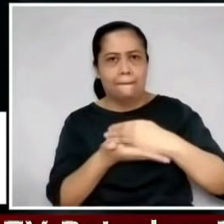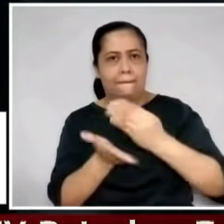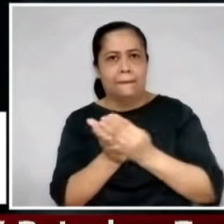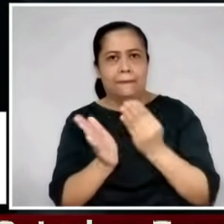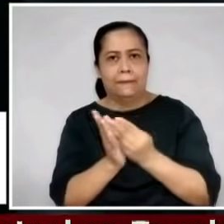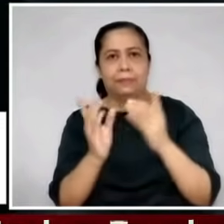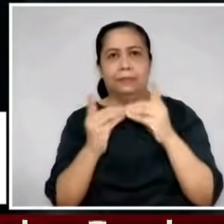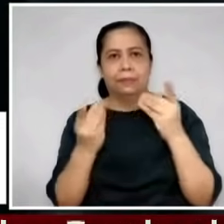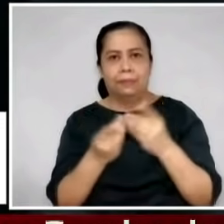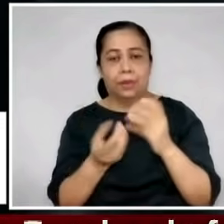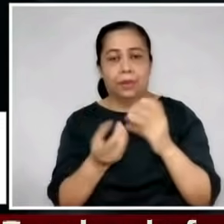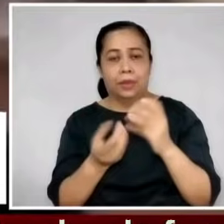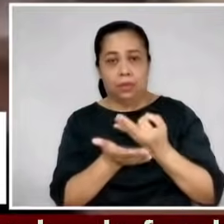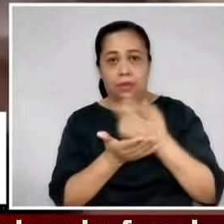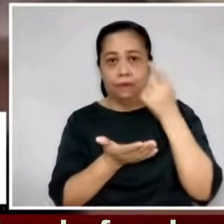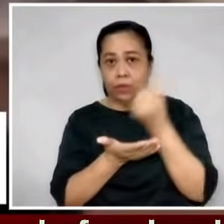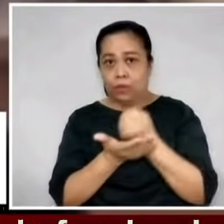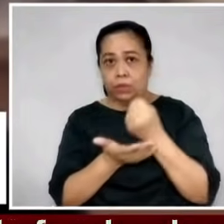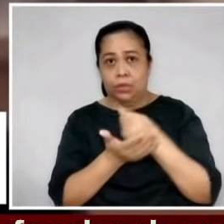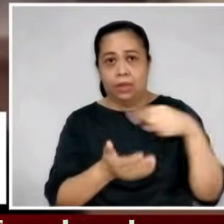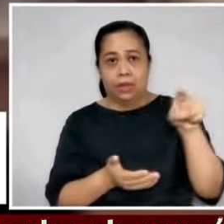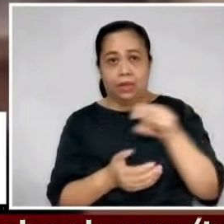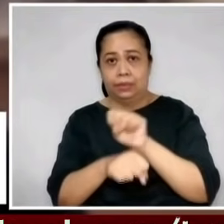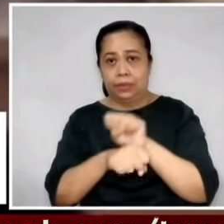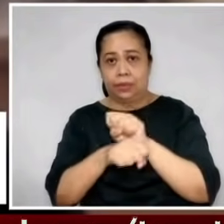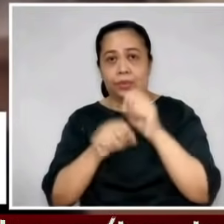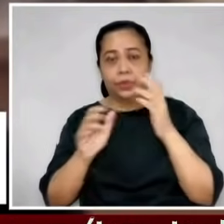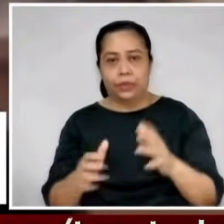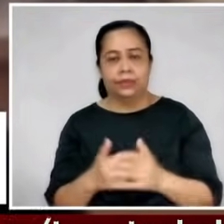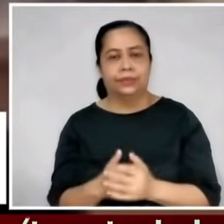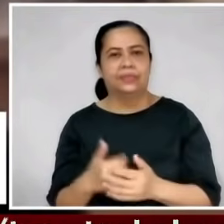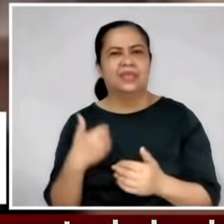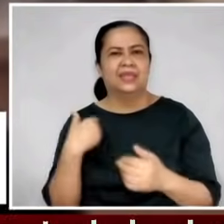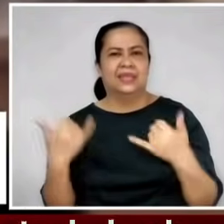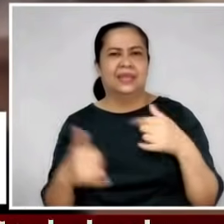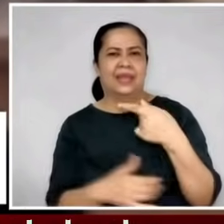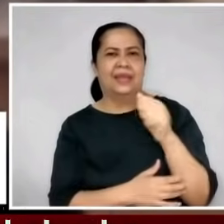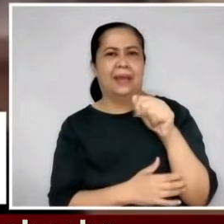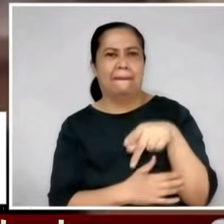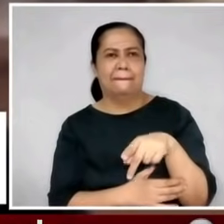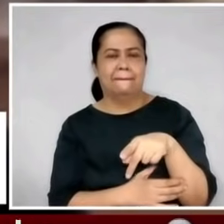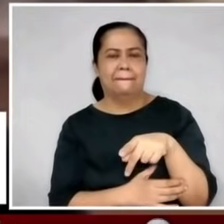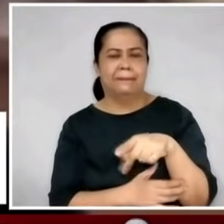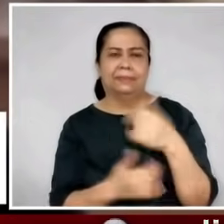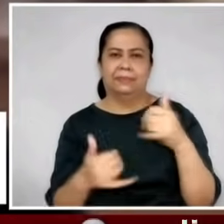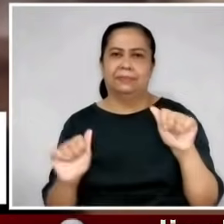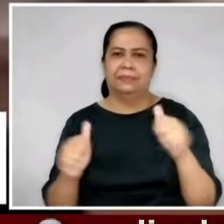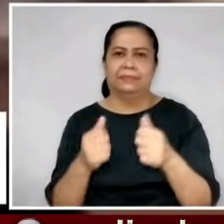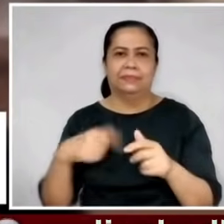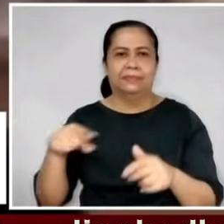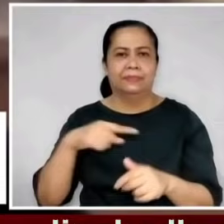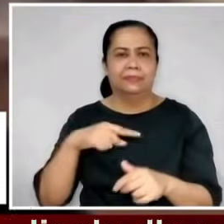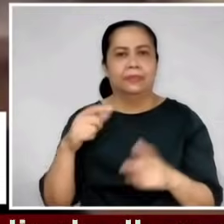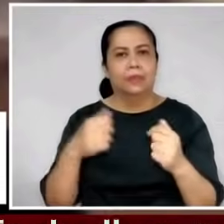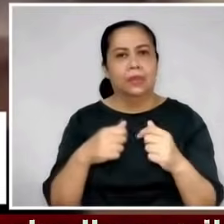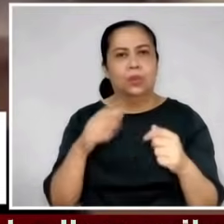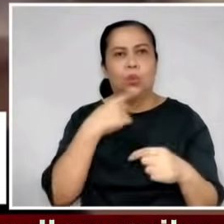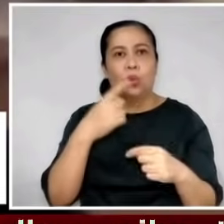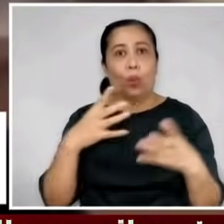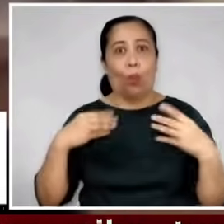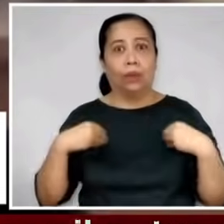ang pondo para dito. Meron pa ho tayong gap, and the challenge still would be the takers, no? Yung pong